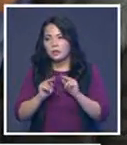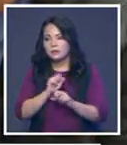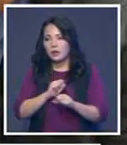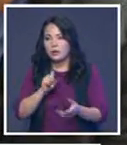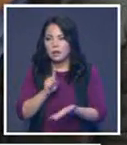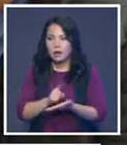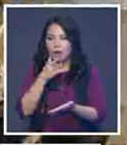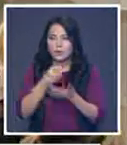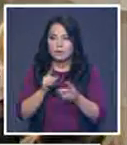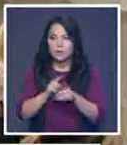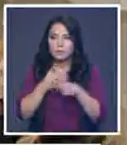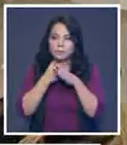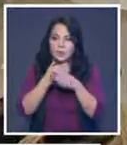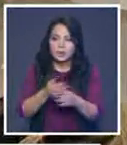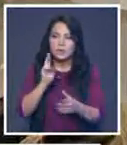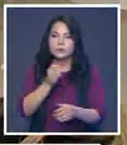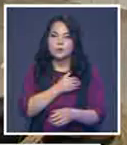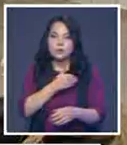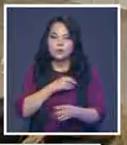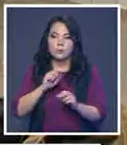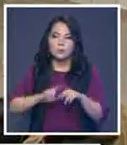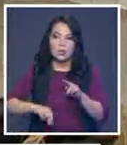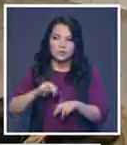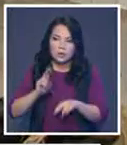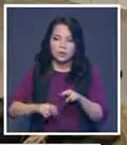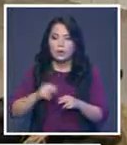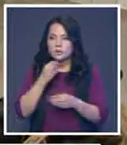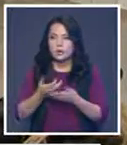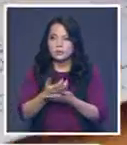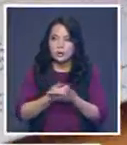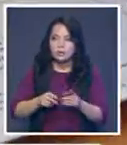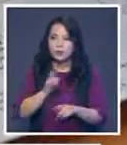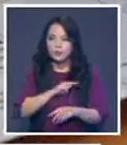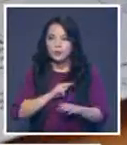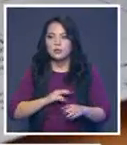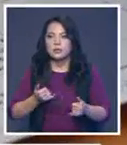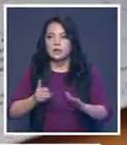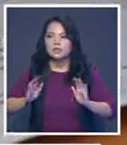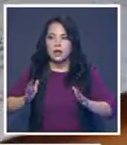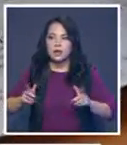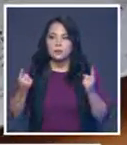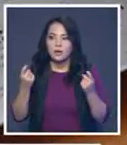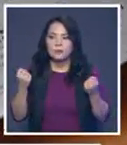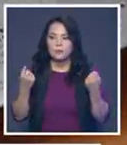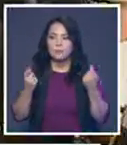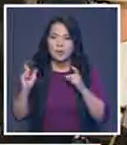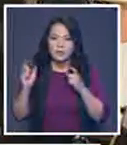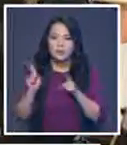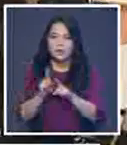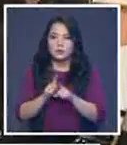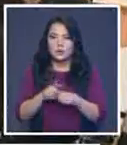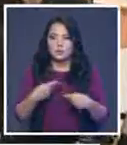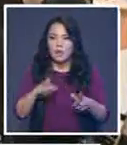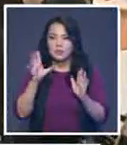зор мүмкіндік берді. Құрылысқа дәнекерлеуші, шаруаға астық жинайтын жұмысшы, трактор жүргізушісі, электрик, аспаз сияқты